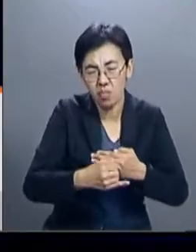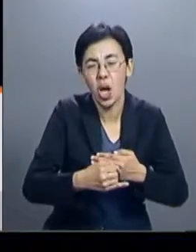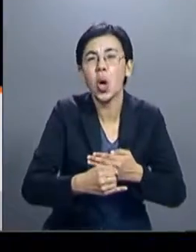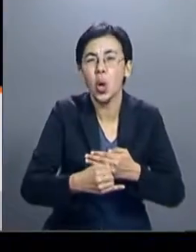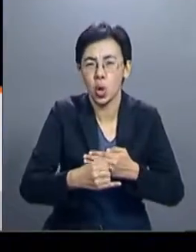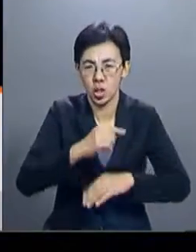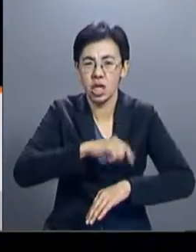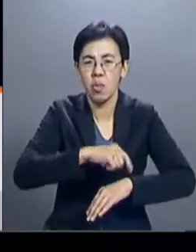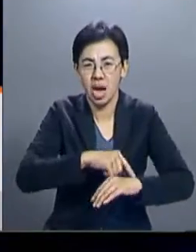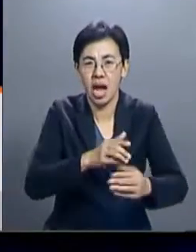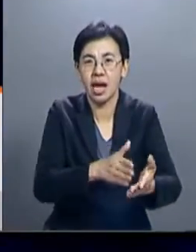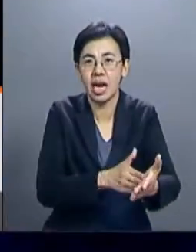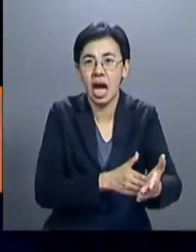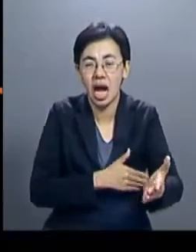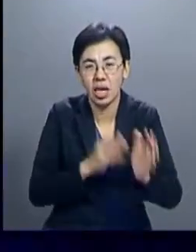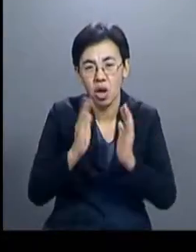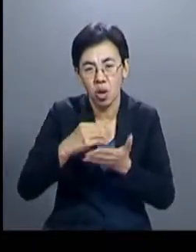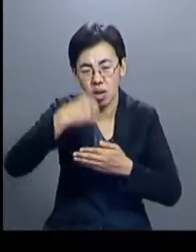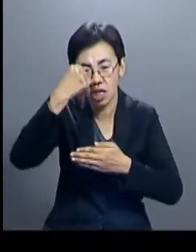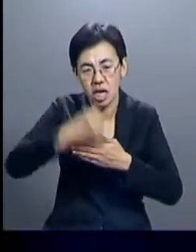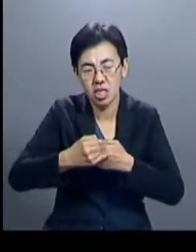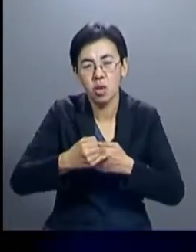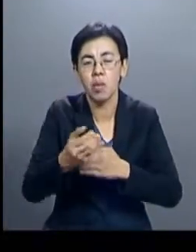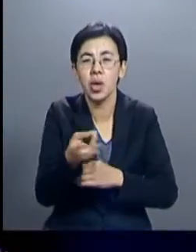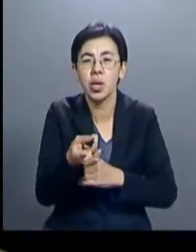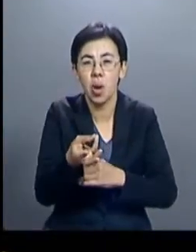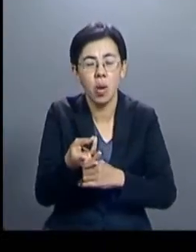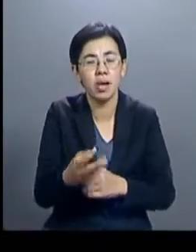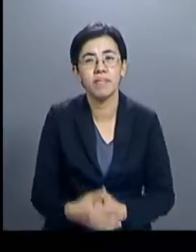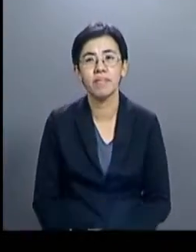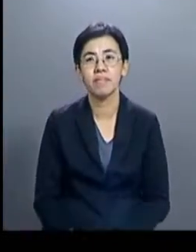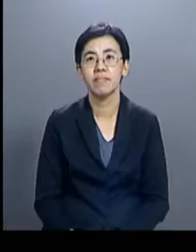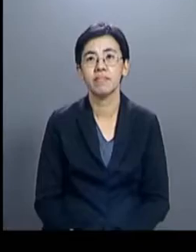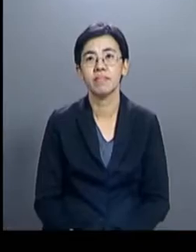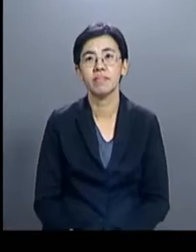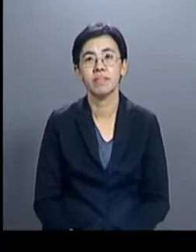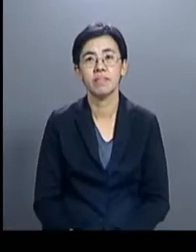วลานานแถมคนเรียนจบก็มีไม่มาก